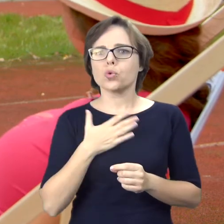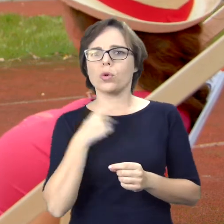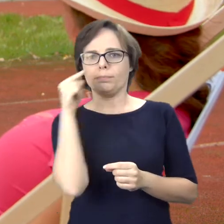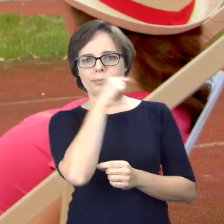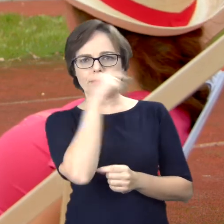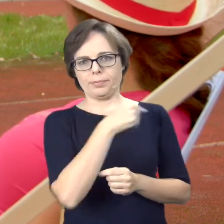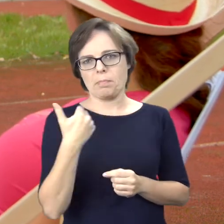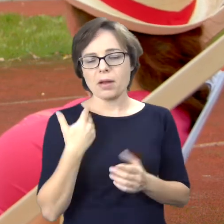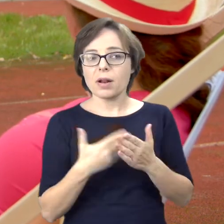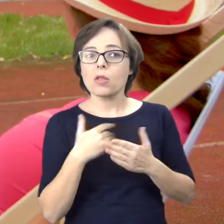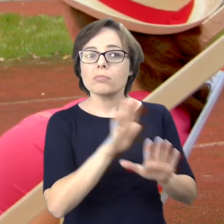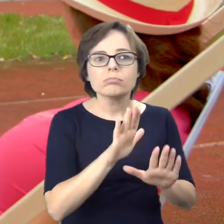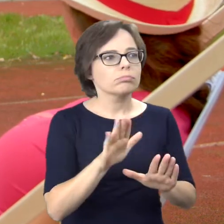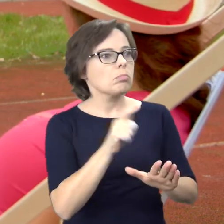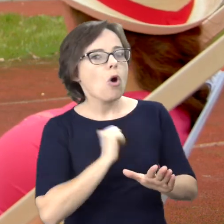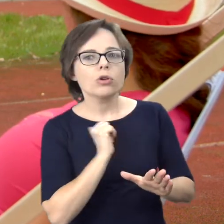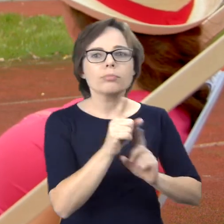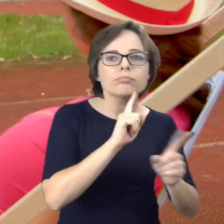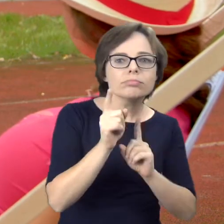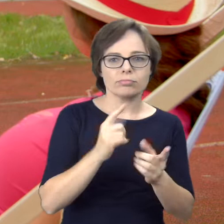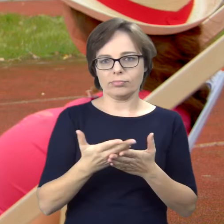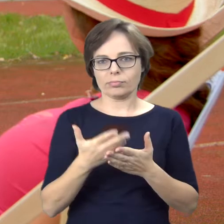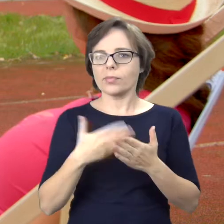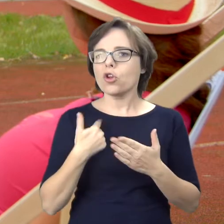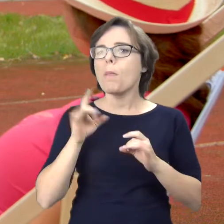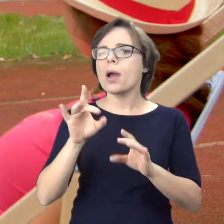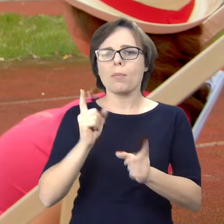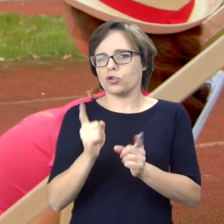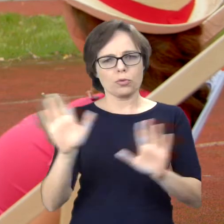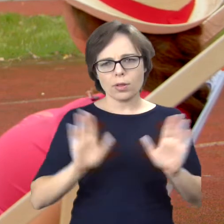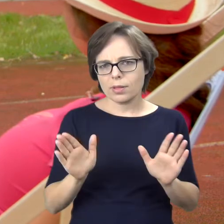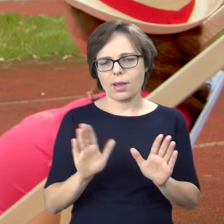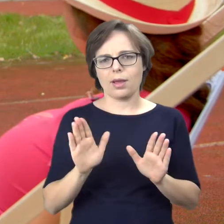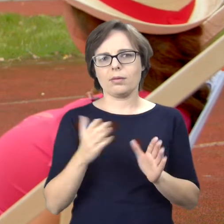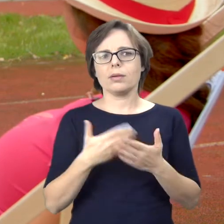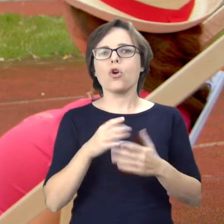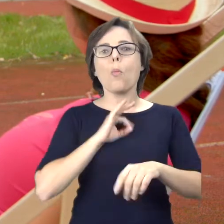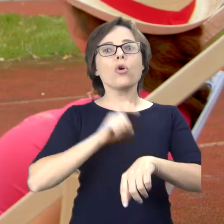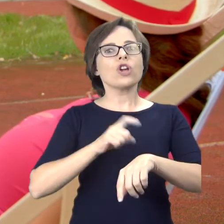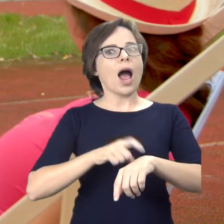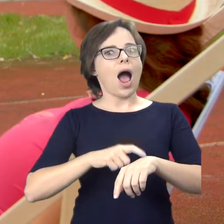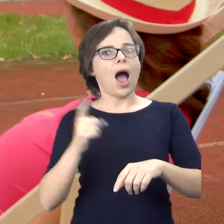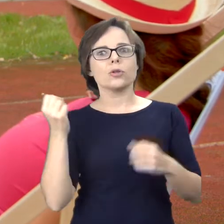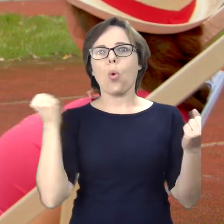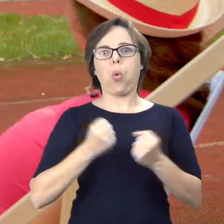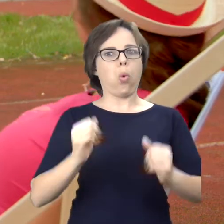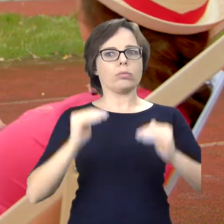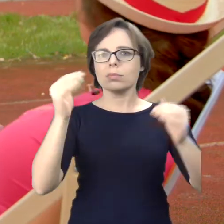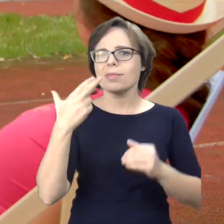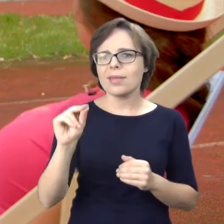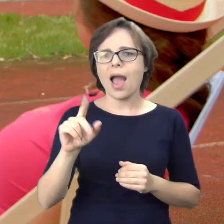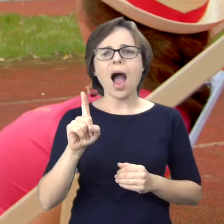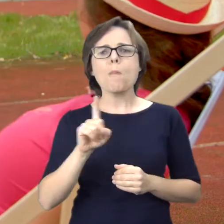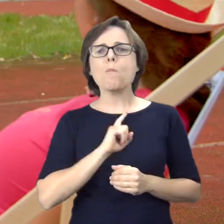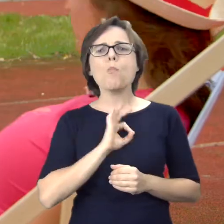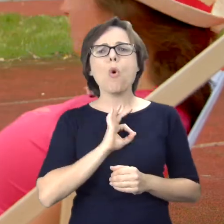ich nie wyłapujesz, nie? Więc coś kosztem czegoś, więc nie biegam szybko, nie mam jakichś takich, wiesz, super czasów, ale mój projekt właśnie nie o to w tym